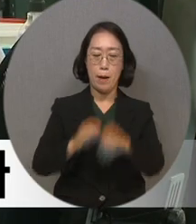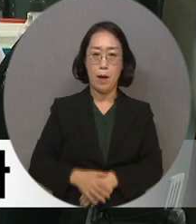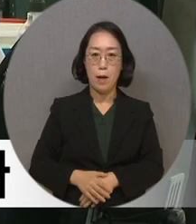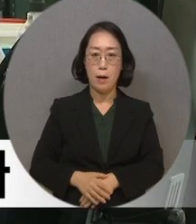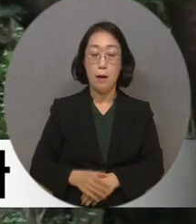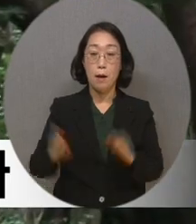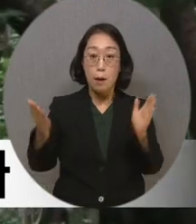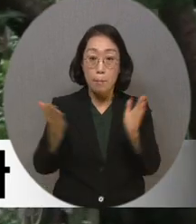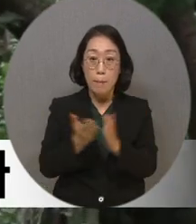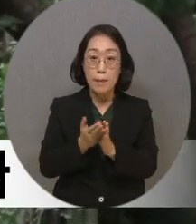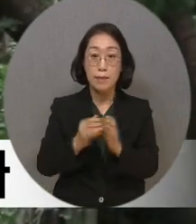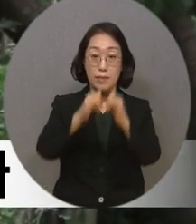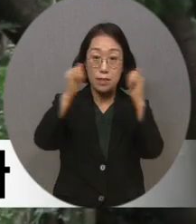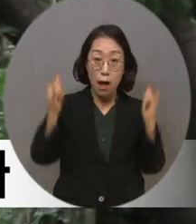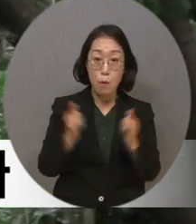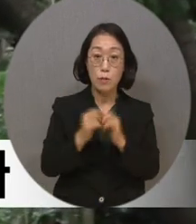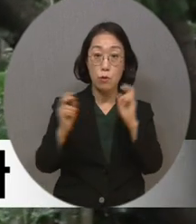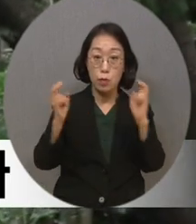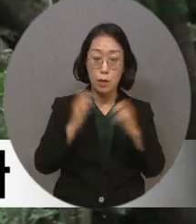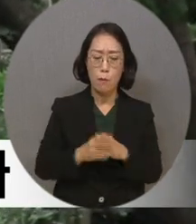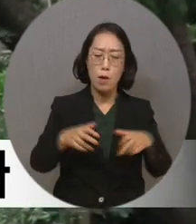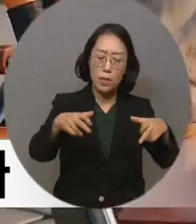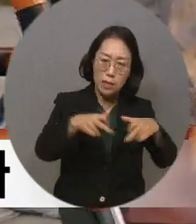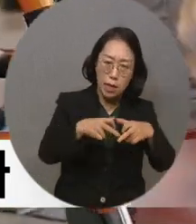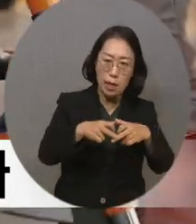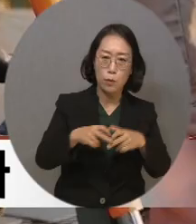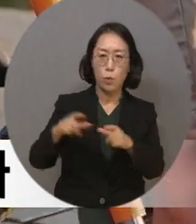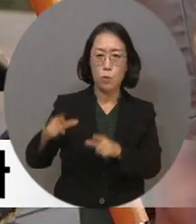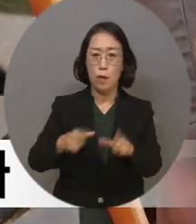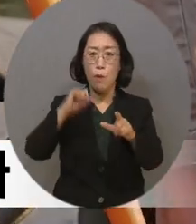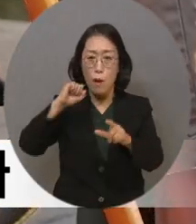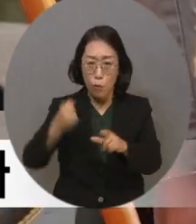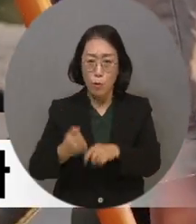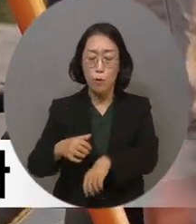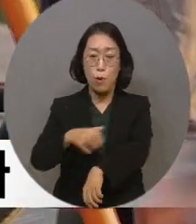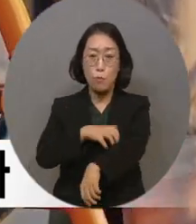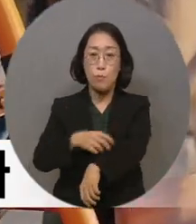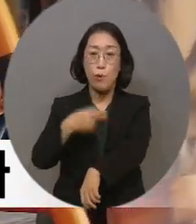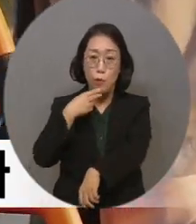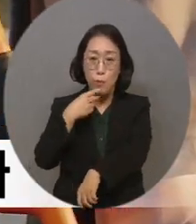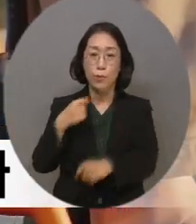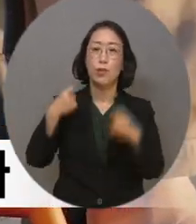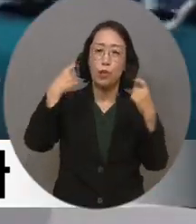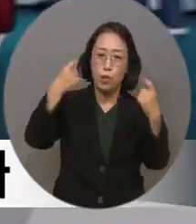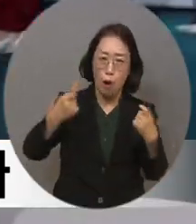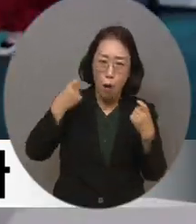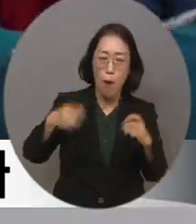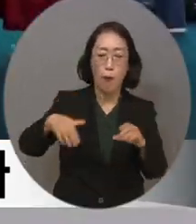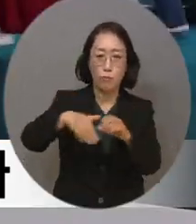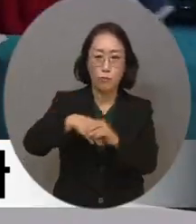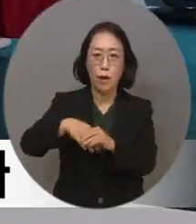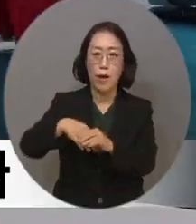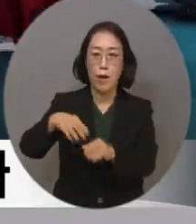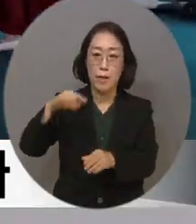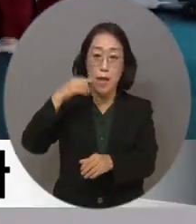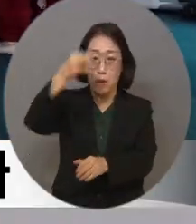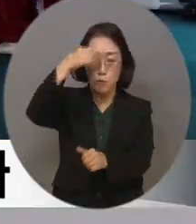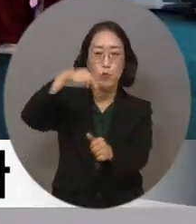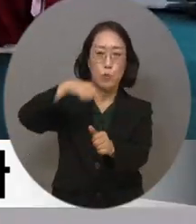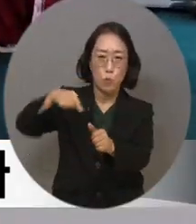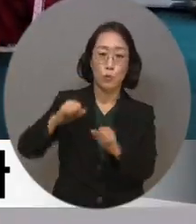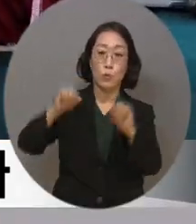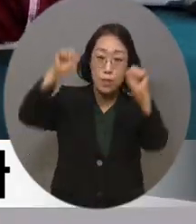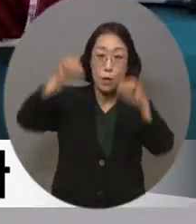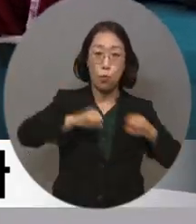사회적 기업은 장애인 등 취약계층 대상 무장애 여행 서비스와 문화예술교육, 체육활동 등